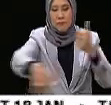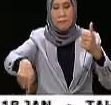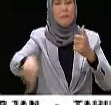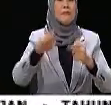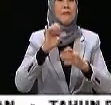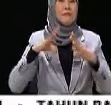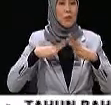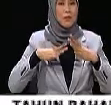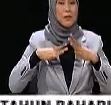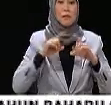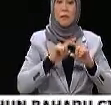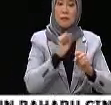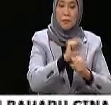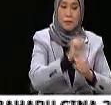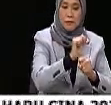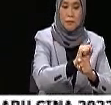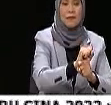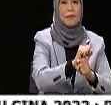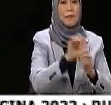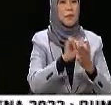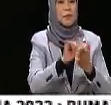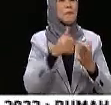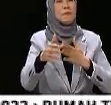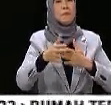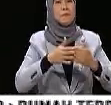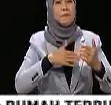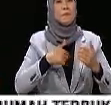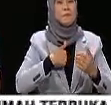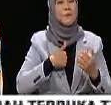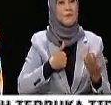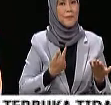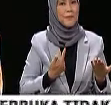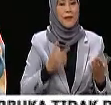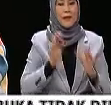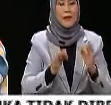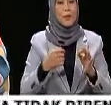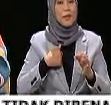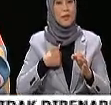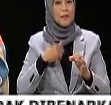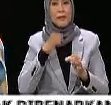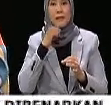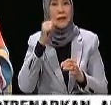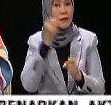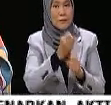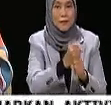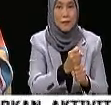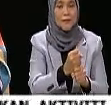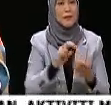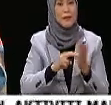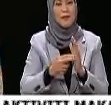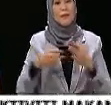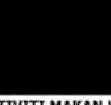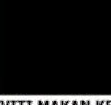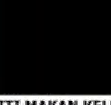terjadi pada Saya bekerja itu alam Foke cuti saya Hai kalau saya tetap sejatuhnya enggak lebih diambil Saya bekerja